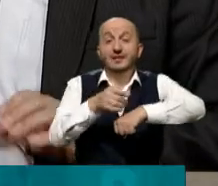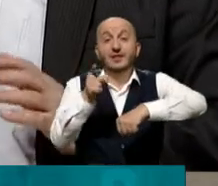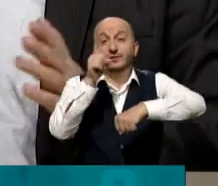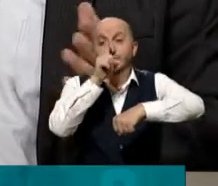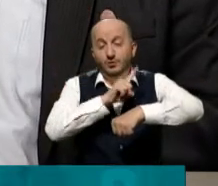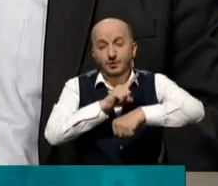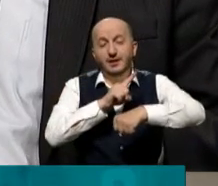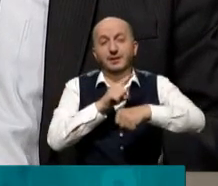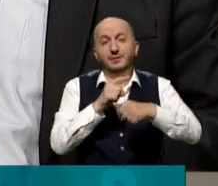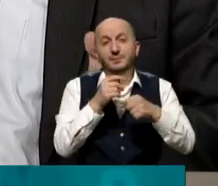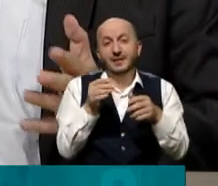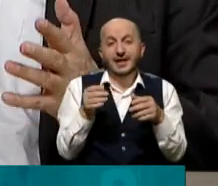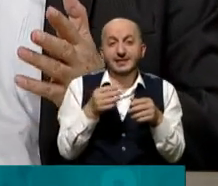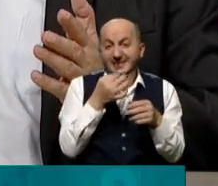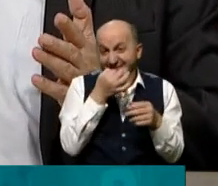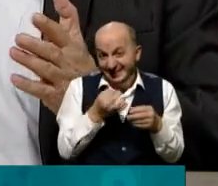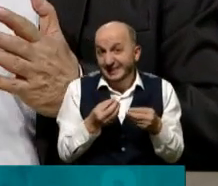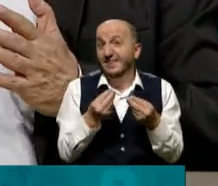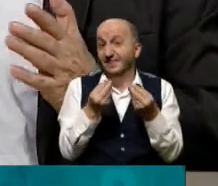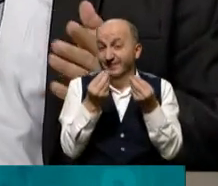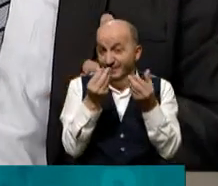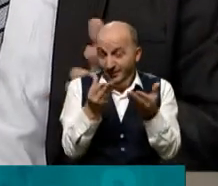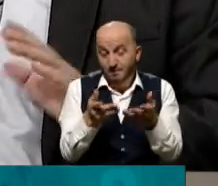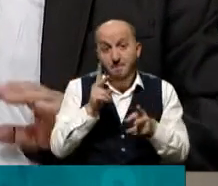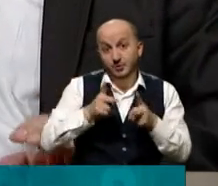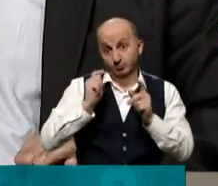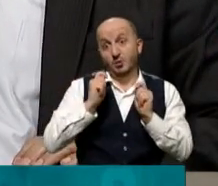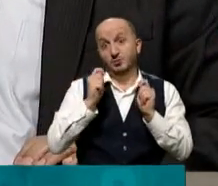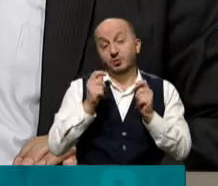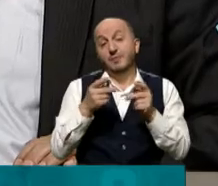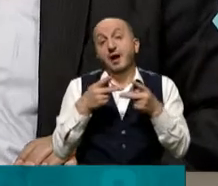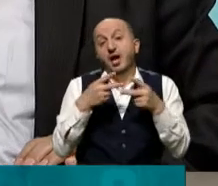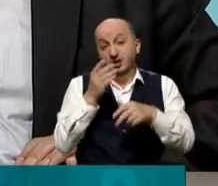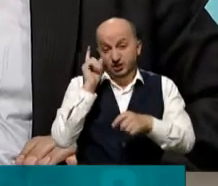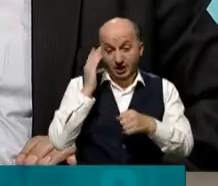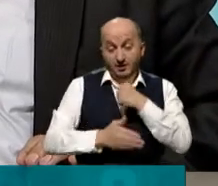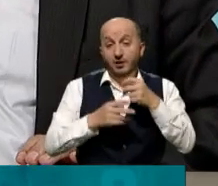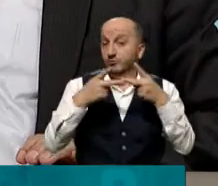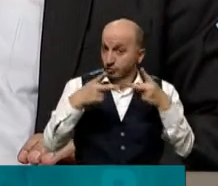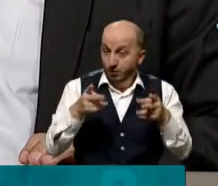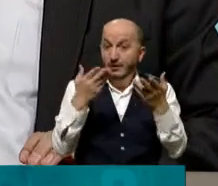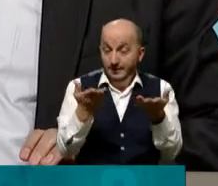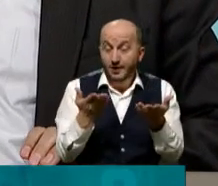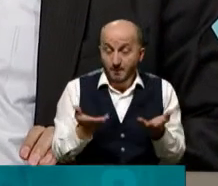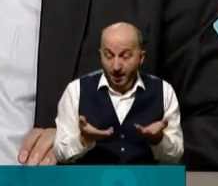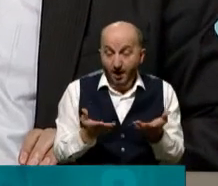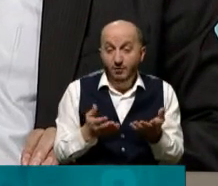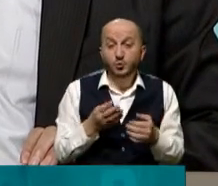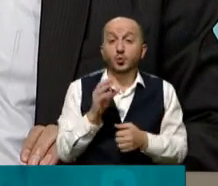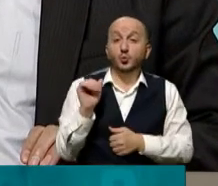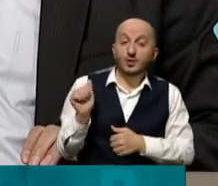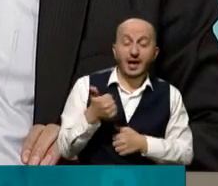biraz toleranslı davranıyoruz. Yani zaruretler bazen yasakları da mubah kılar ama bu çok